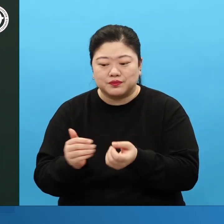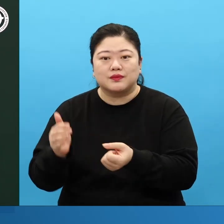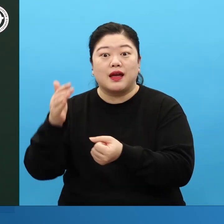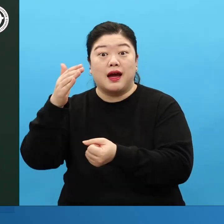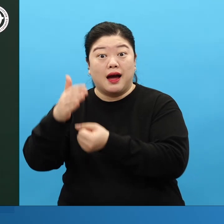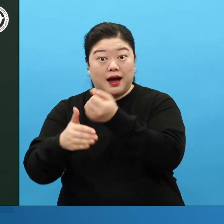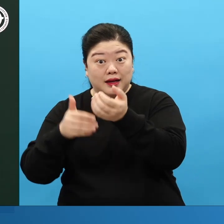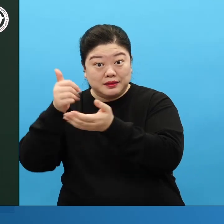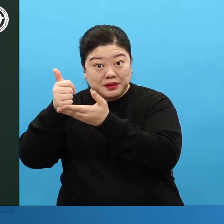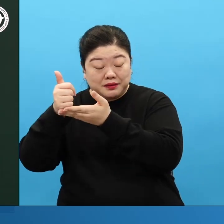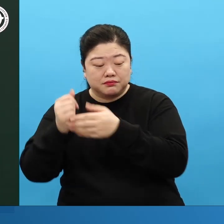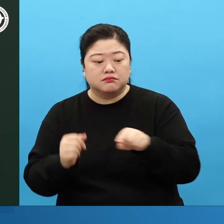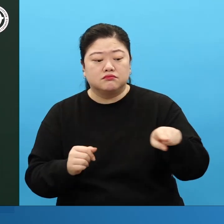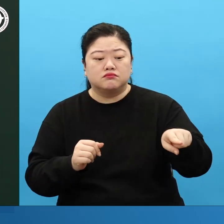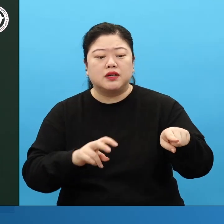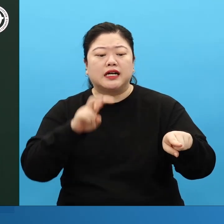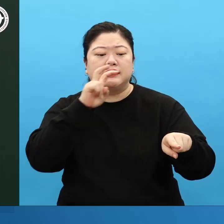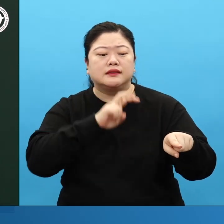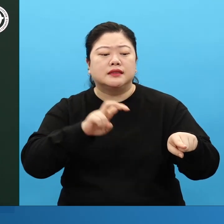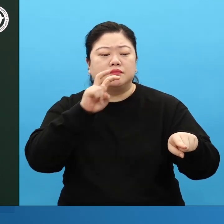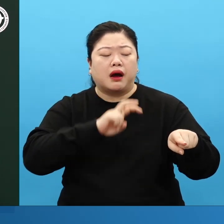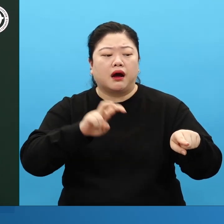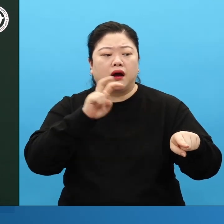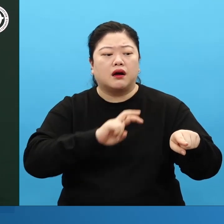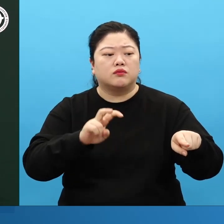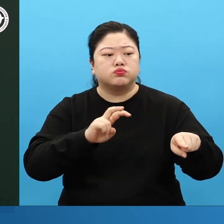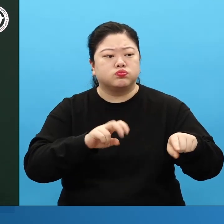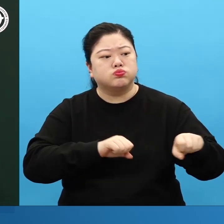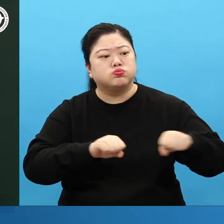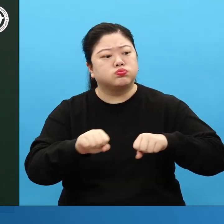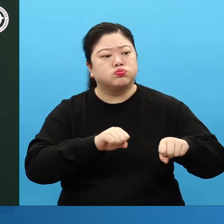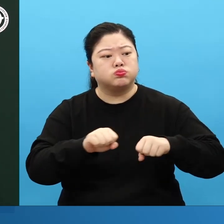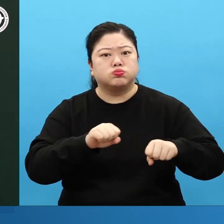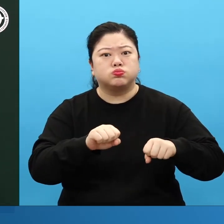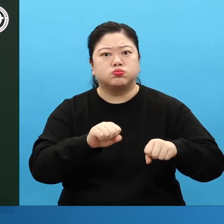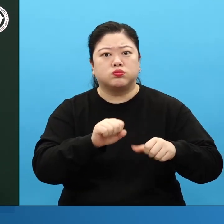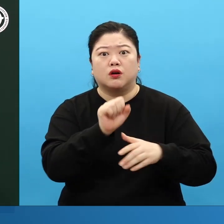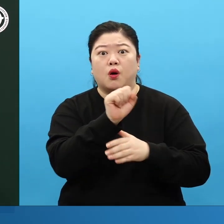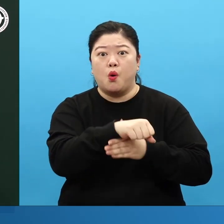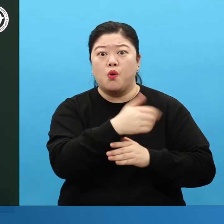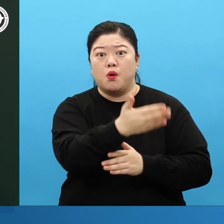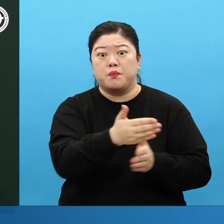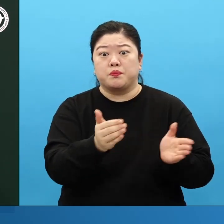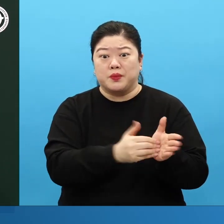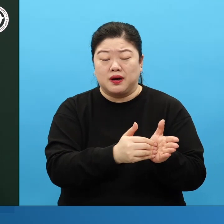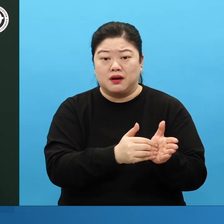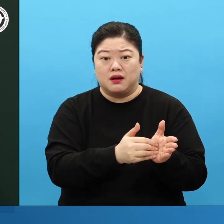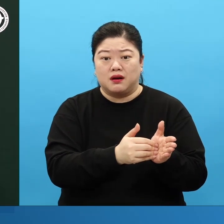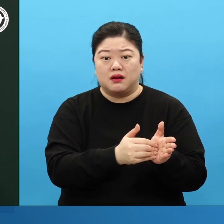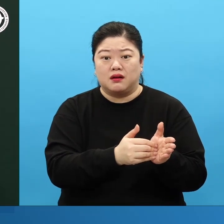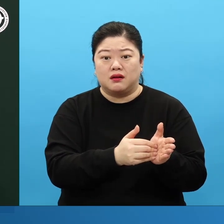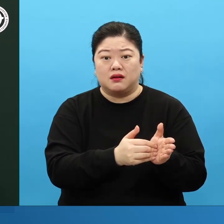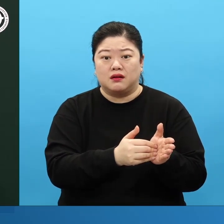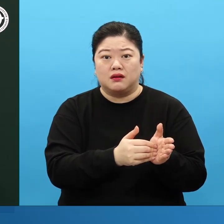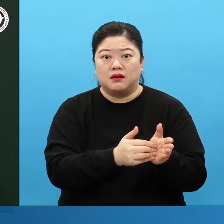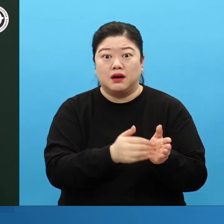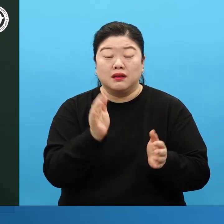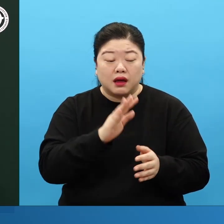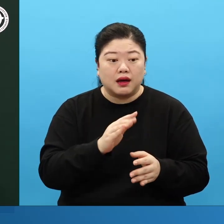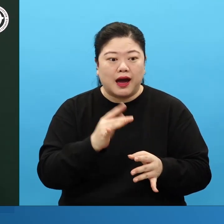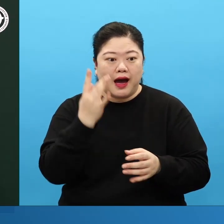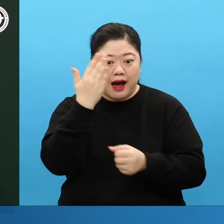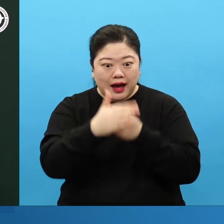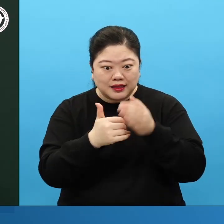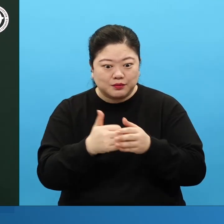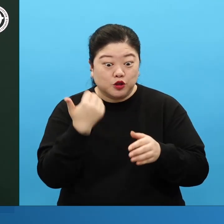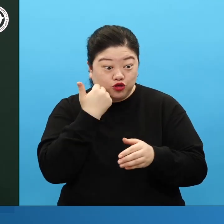que Dios llamó originalmente para que dieran la alabanza, 그렇지 않은데 내가 제일 먼저 접한 게 음악이라 이래 될 수가 있어요. para que hiciera la